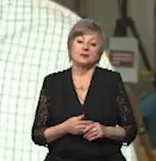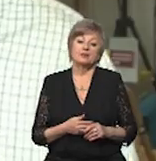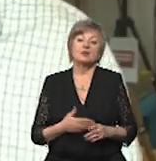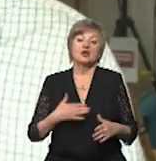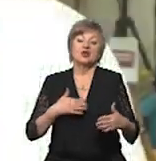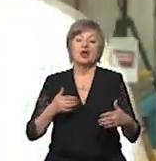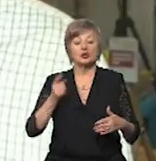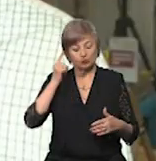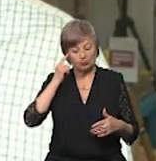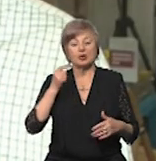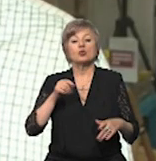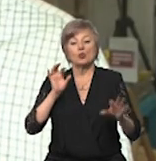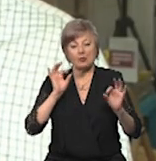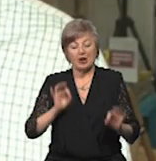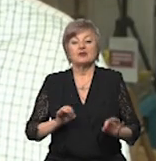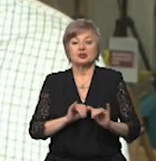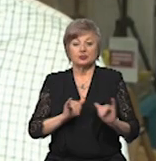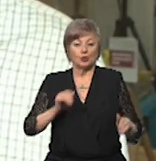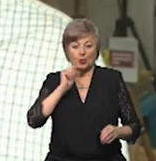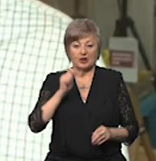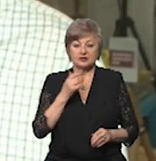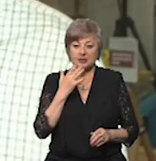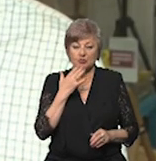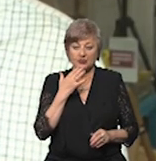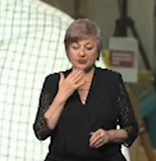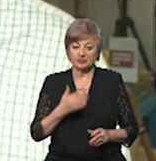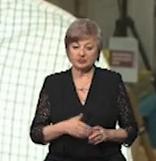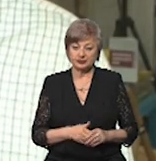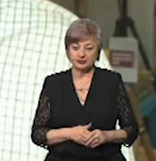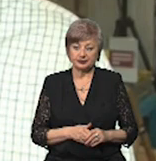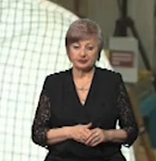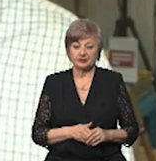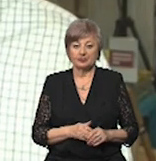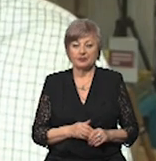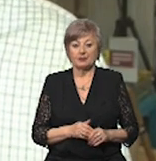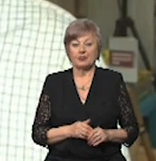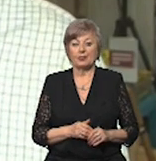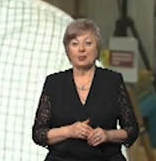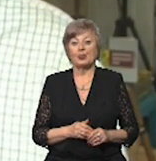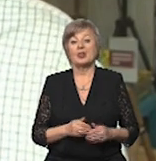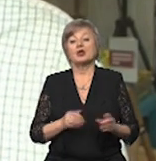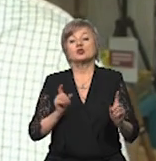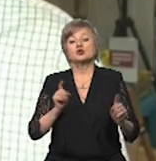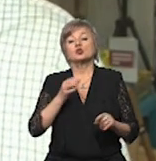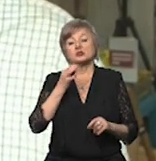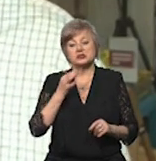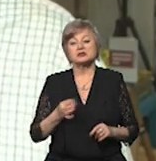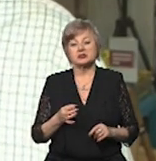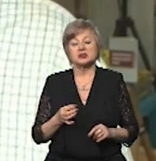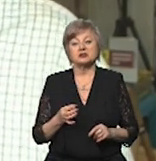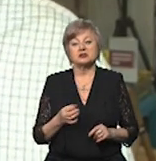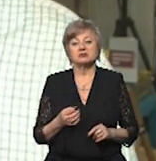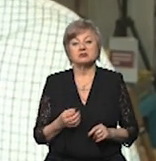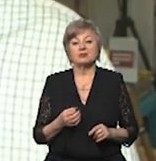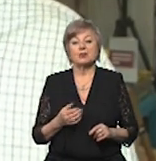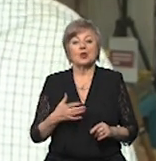вважаю, що це правильно. А найулюбленіший ваш гурт саме рок? Це тяжко сказати, я думаю, що певно це Led Zeppelin.